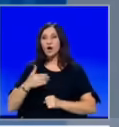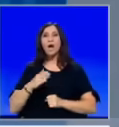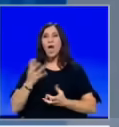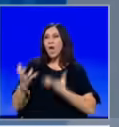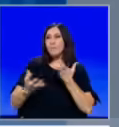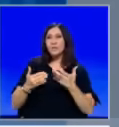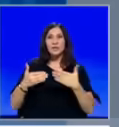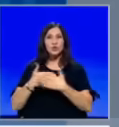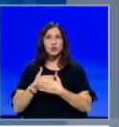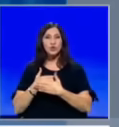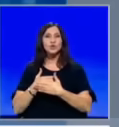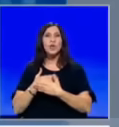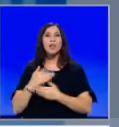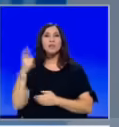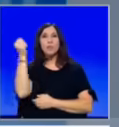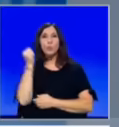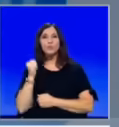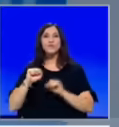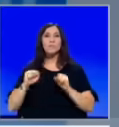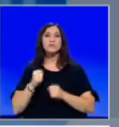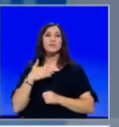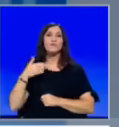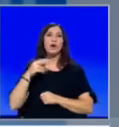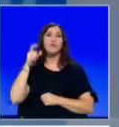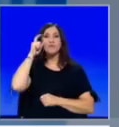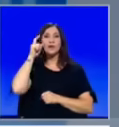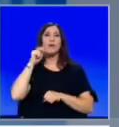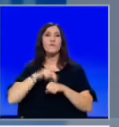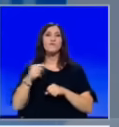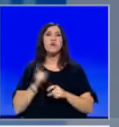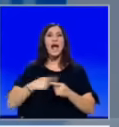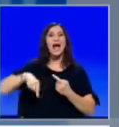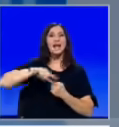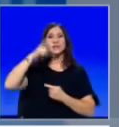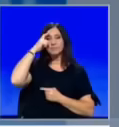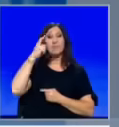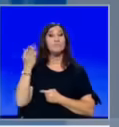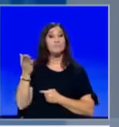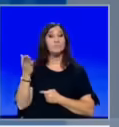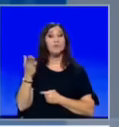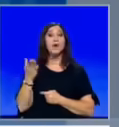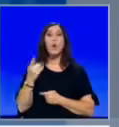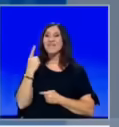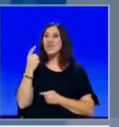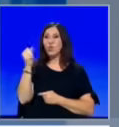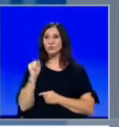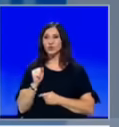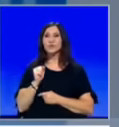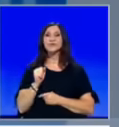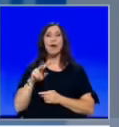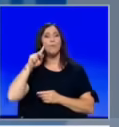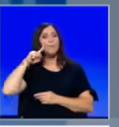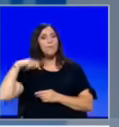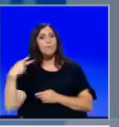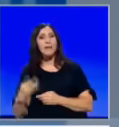на бързия влак Варна-Пловдив край Чирпан. При него единият машинист е припаднал. За щастие, пострадали пътници няма. От